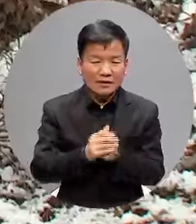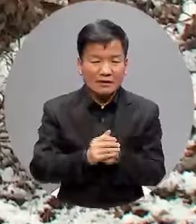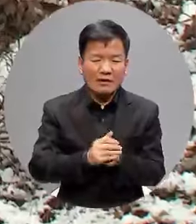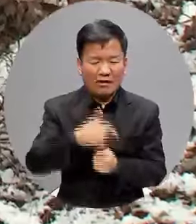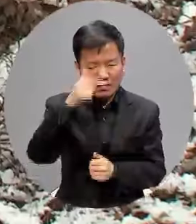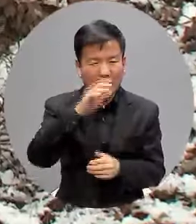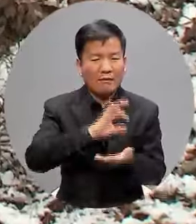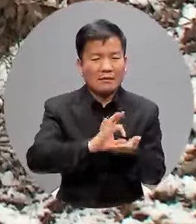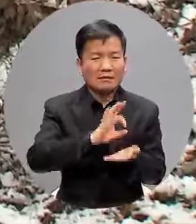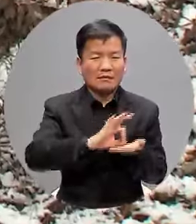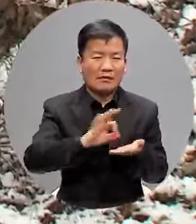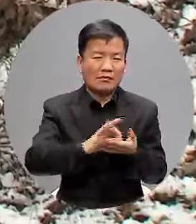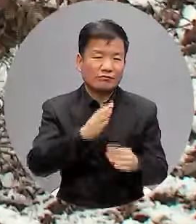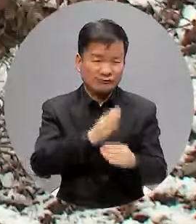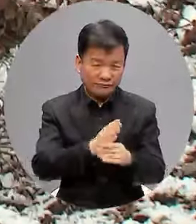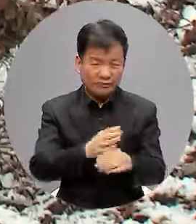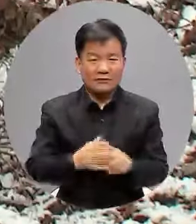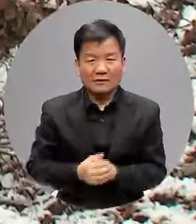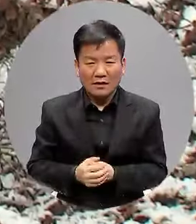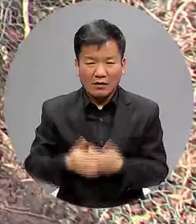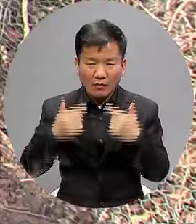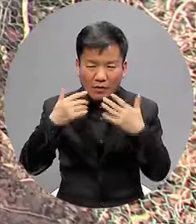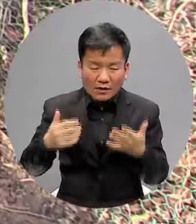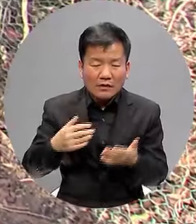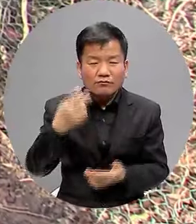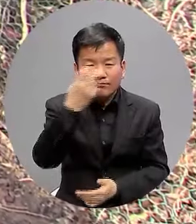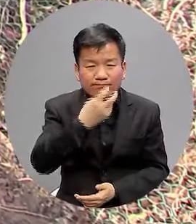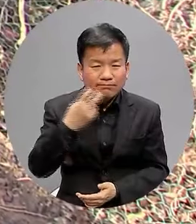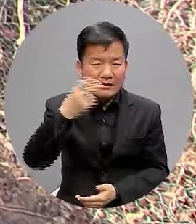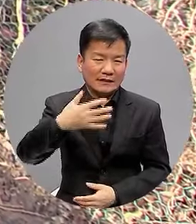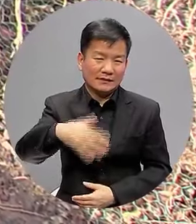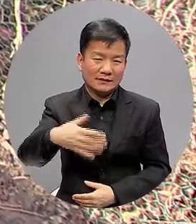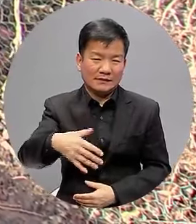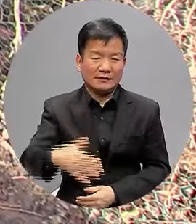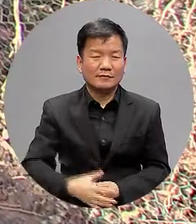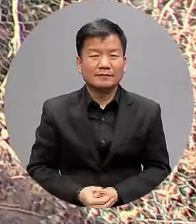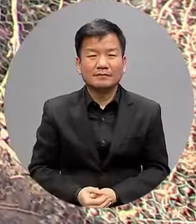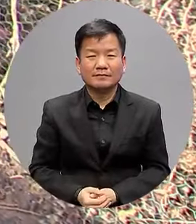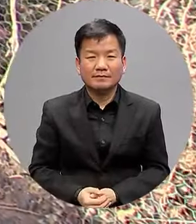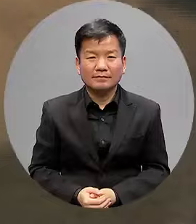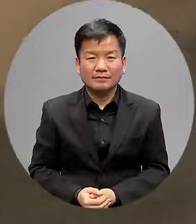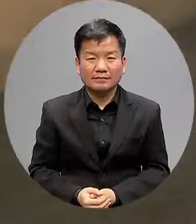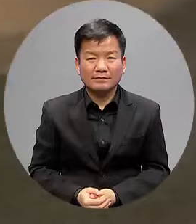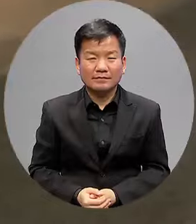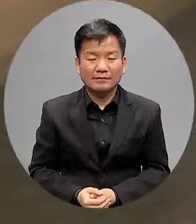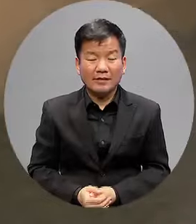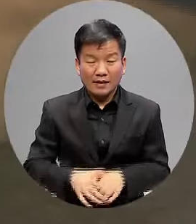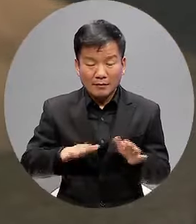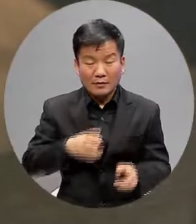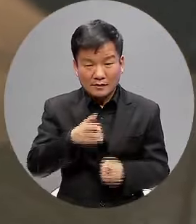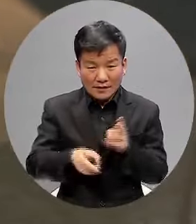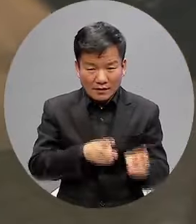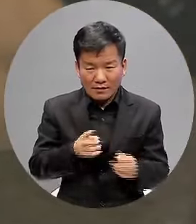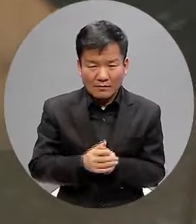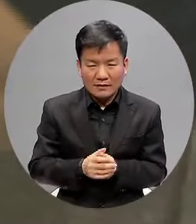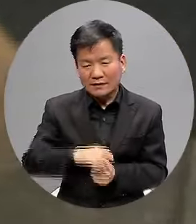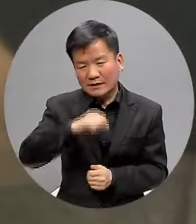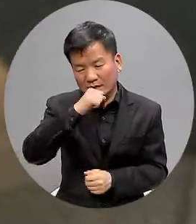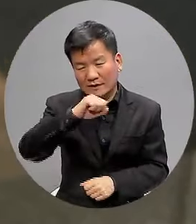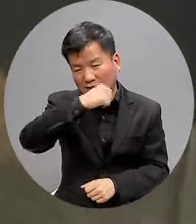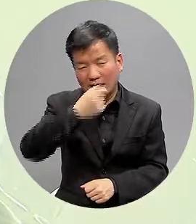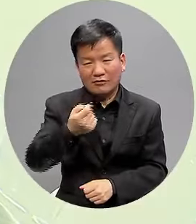화장실을 사용하는 것으로 추정되지만 정확한 실태 파악은 이뤄지지 않고 있습니다. 이번 사업은 적은